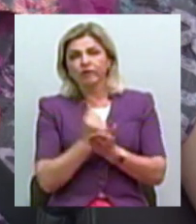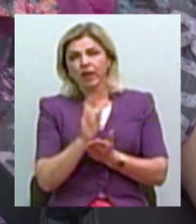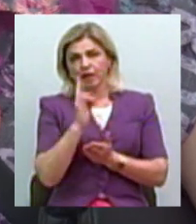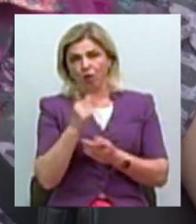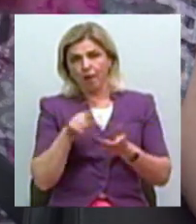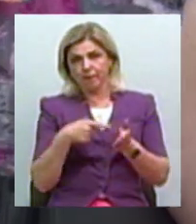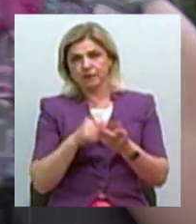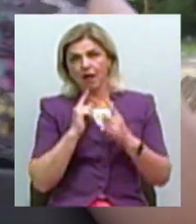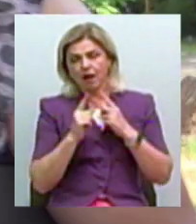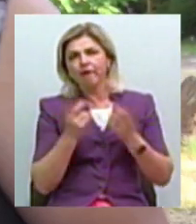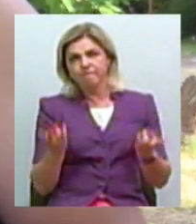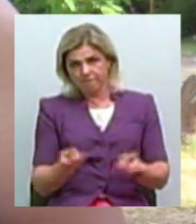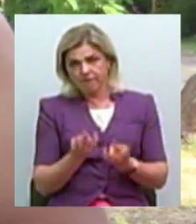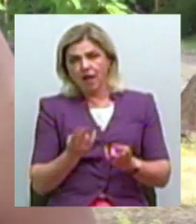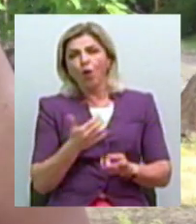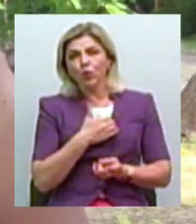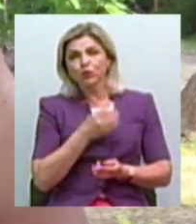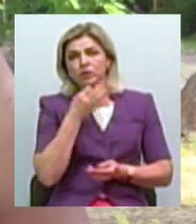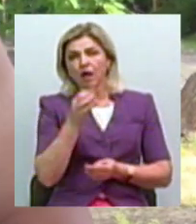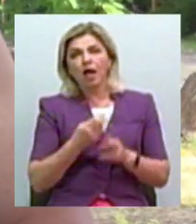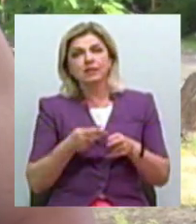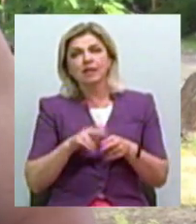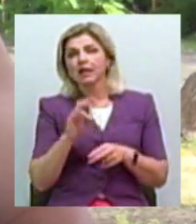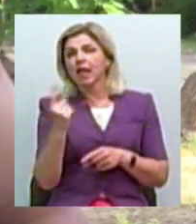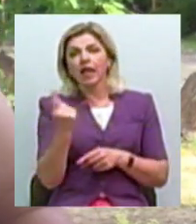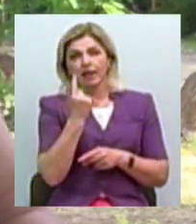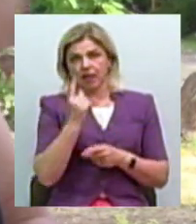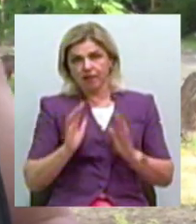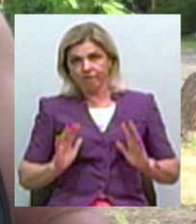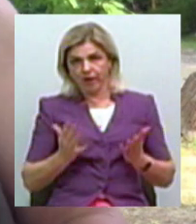Підкреслю, діючих. Причому я хочу сказати, що це не єдиний ж випадок, таких вже